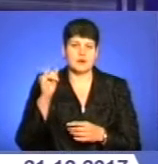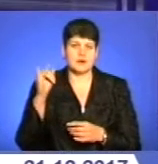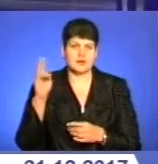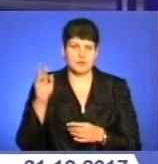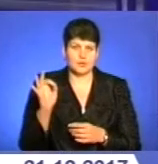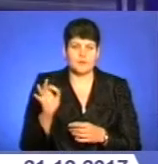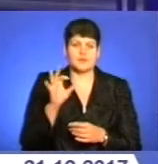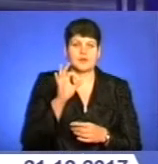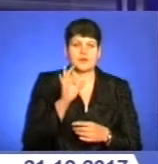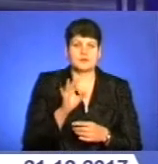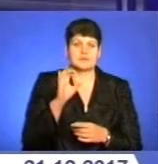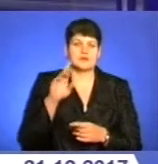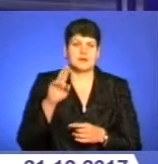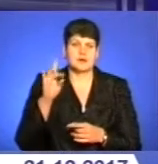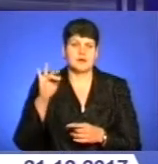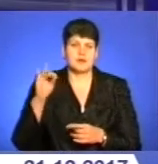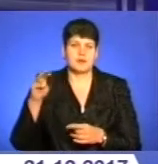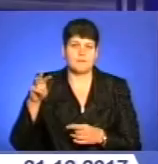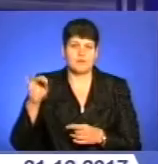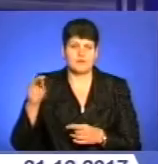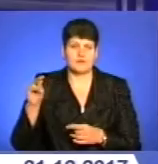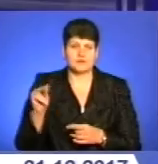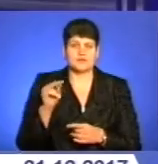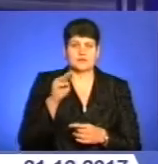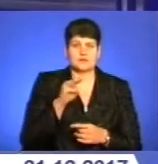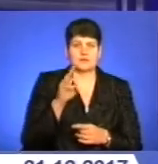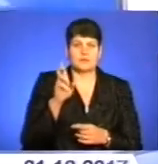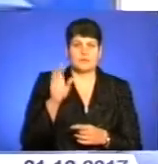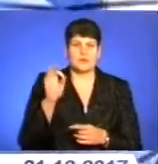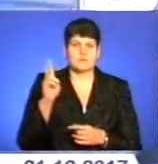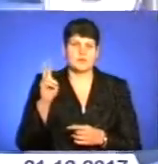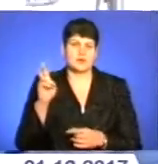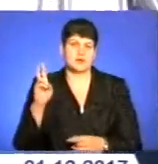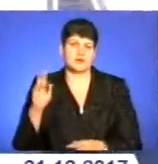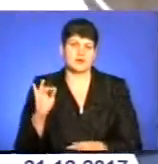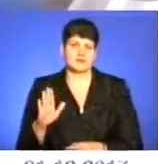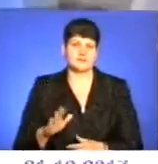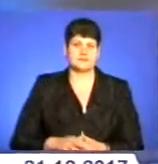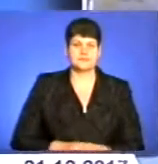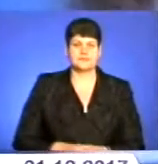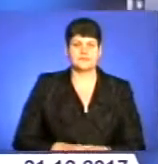поручник Осип Яремович і підхорунжий Теодор Бобків.